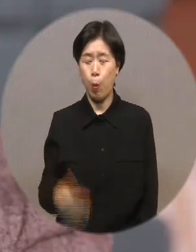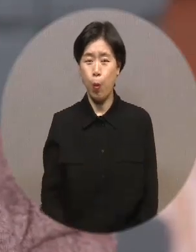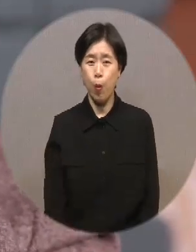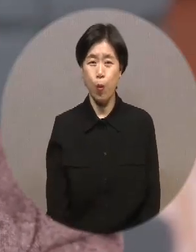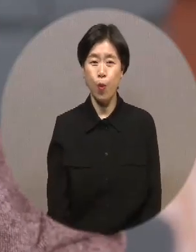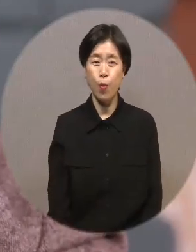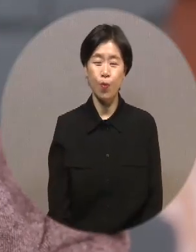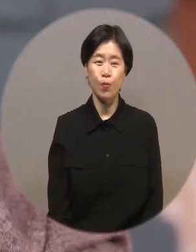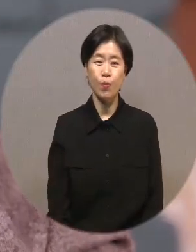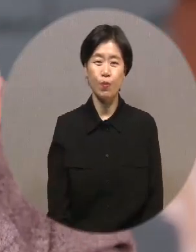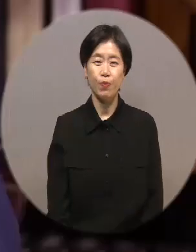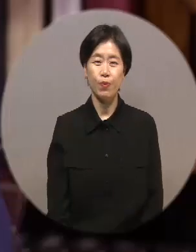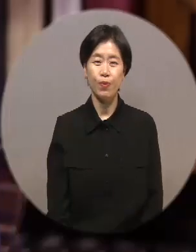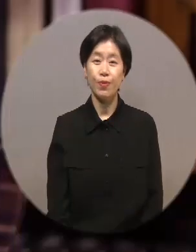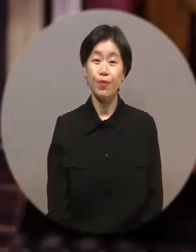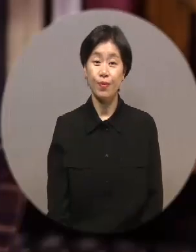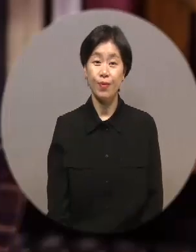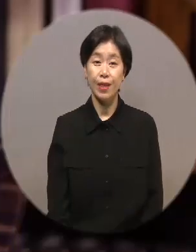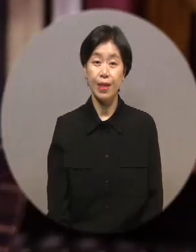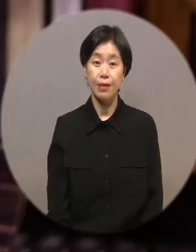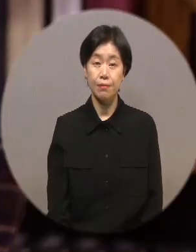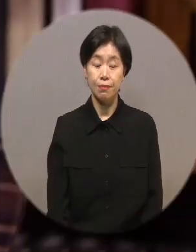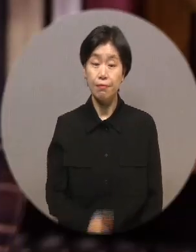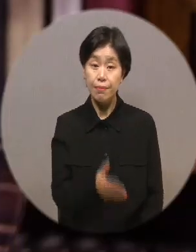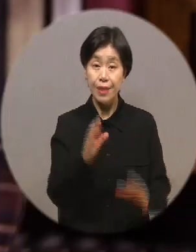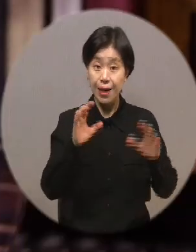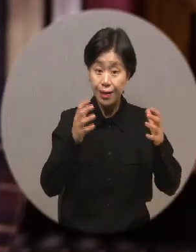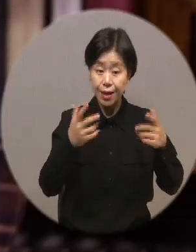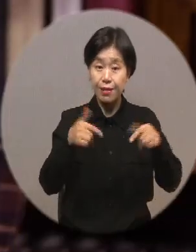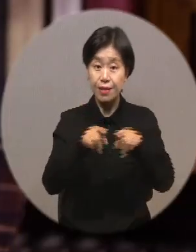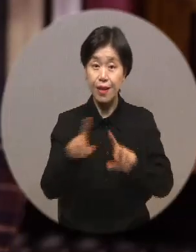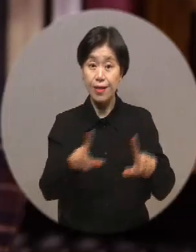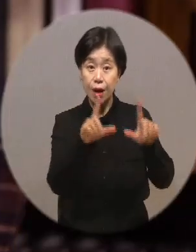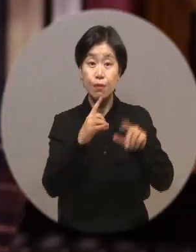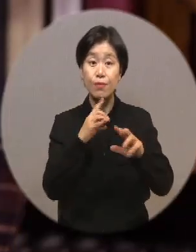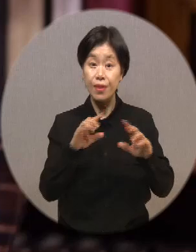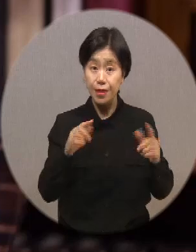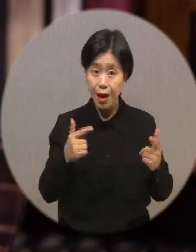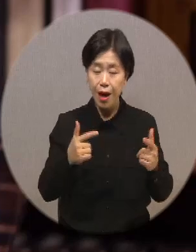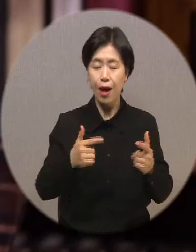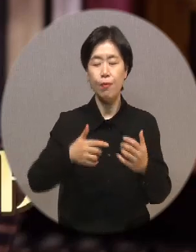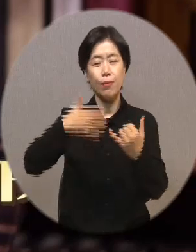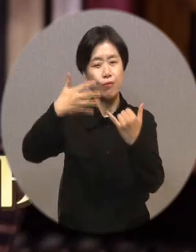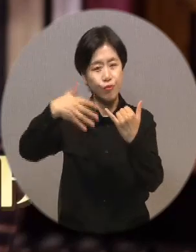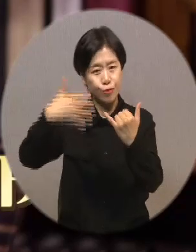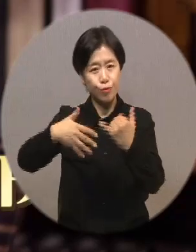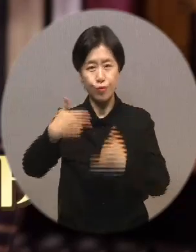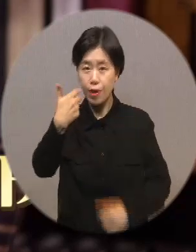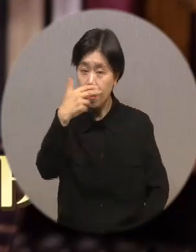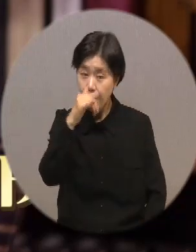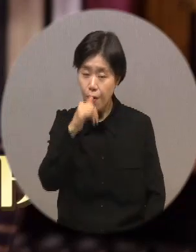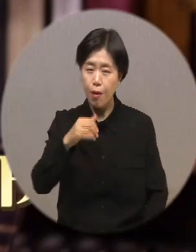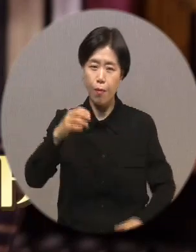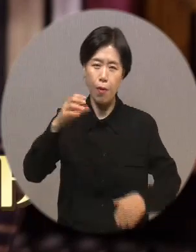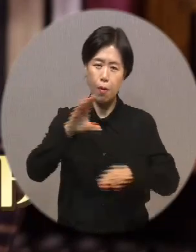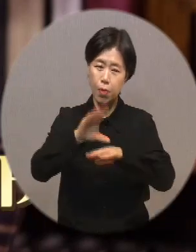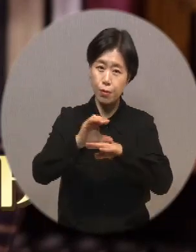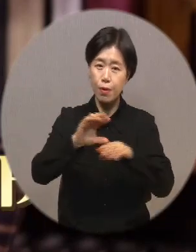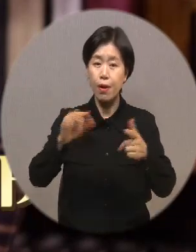각오를 크게. 단단히 해야 되겠구나 싶어요. 아이들과 지금 생활한 정도가 아니라 유튜브도 하시고 영화도 찍으시고 방송 출연도